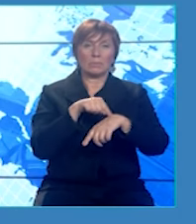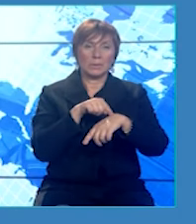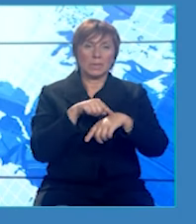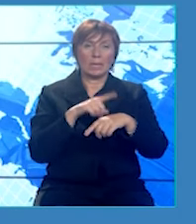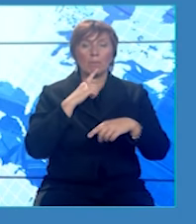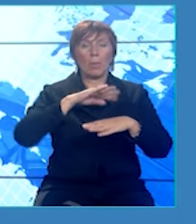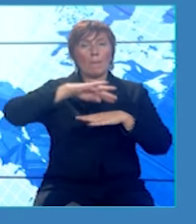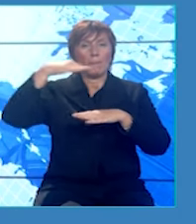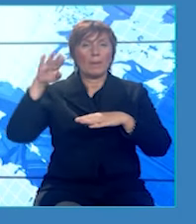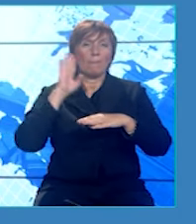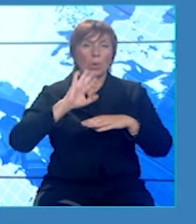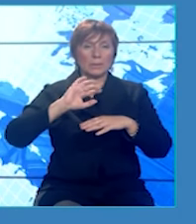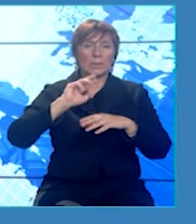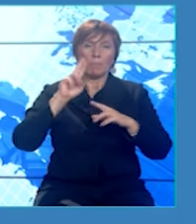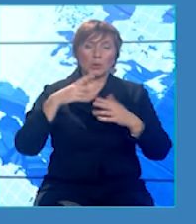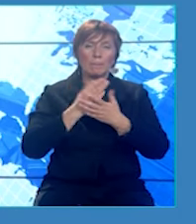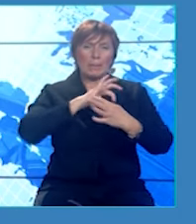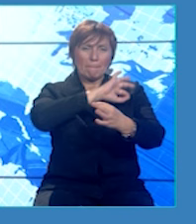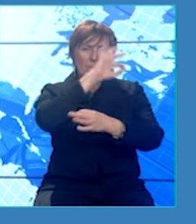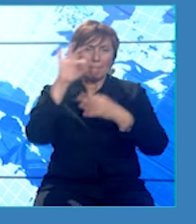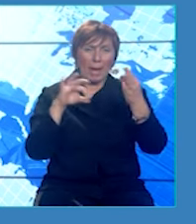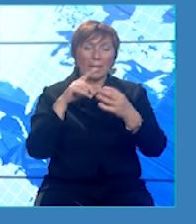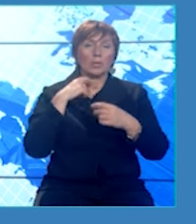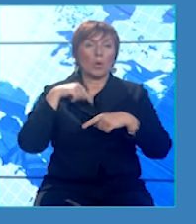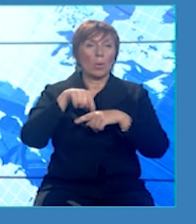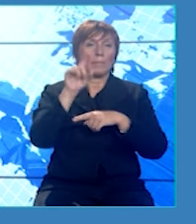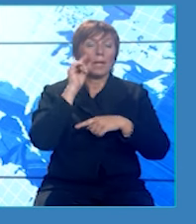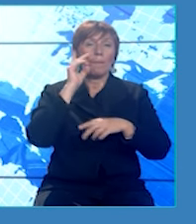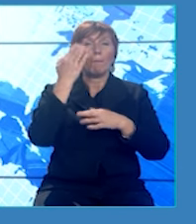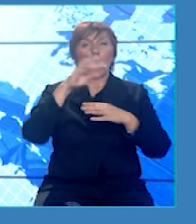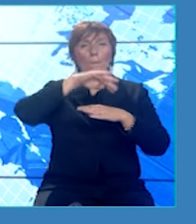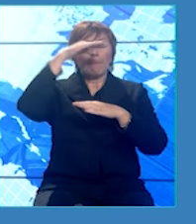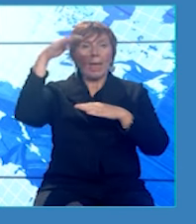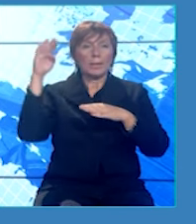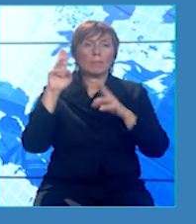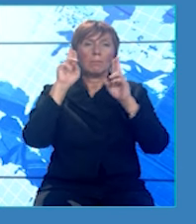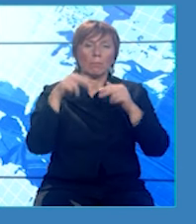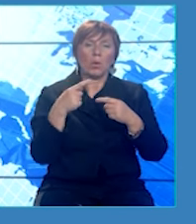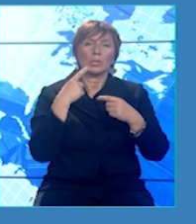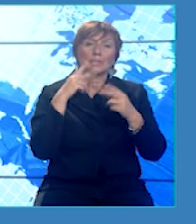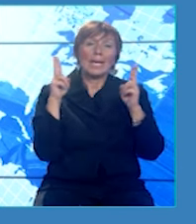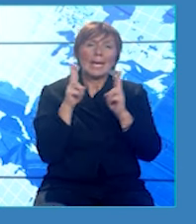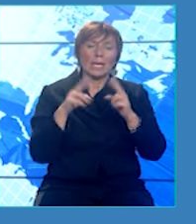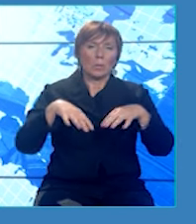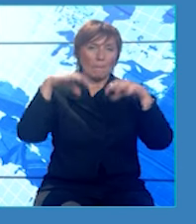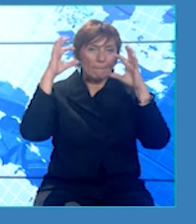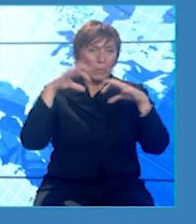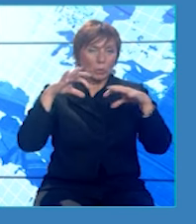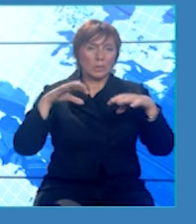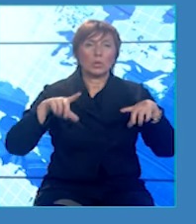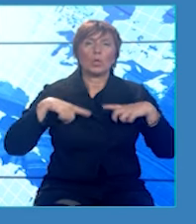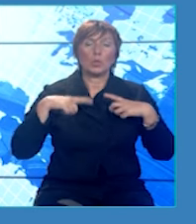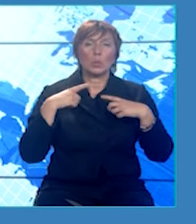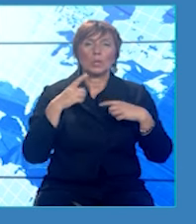satima po kotlinama Bosne može biti magle. Tokom dana ponegdje u planinskim područjima moguće je i kratkotrajni pljusak.